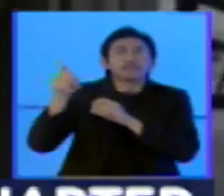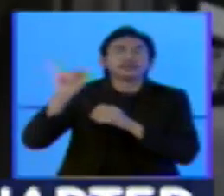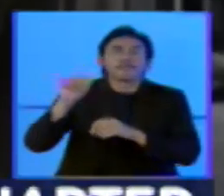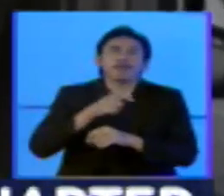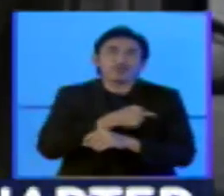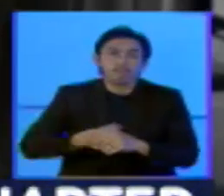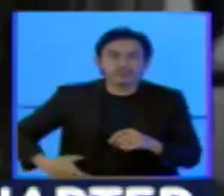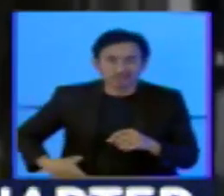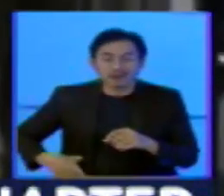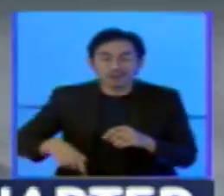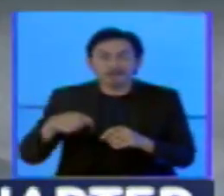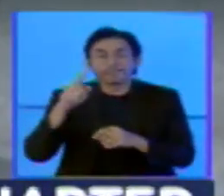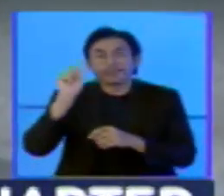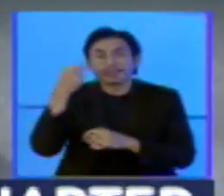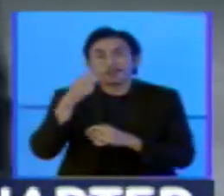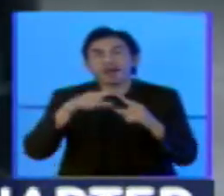pemerintah Aljazair